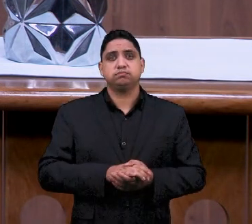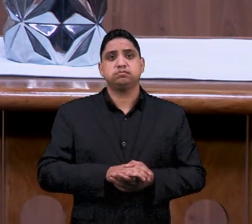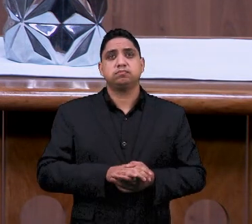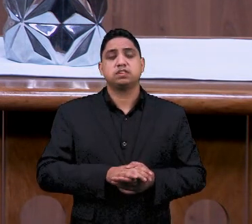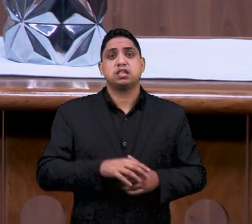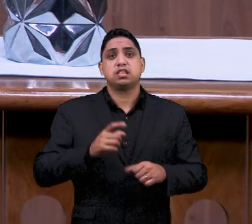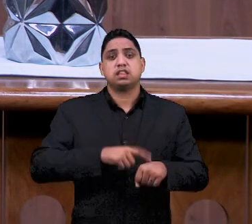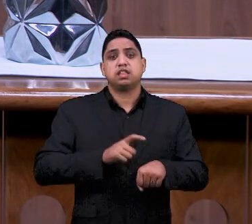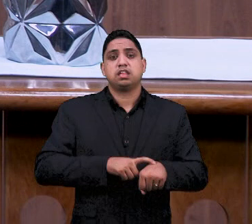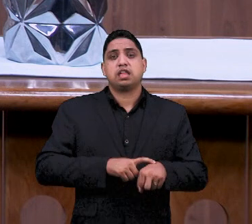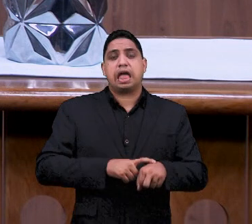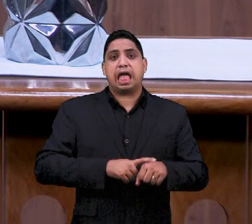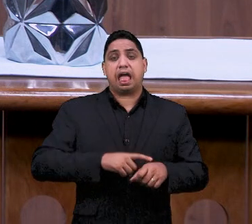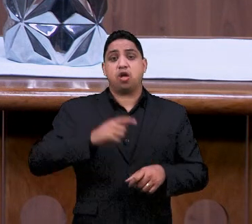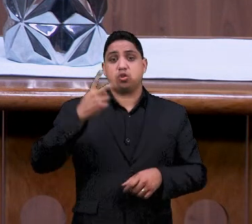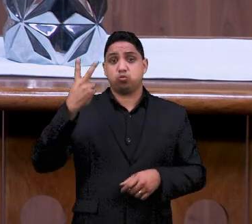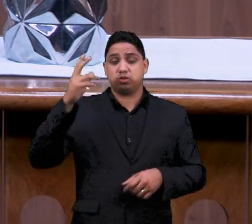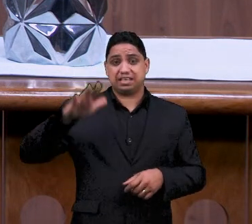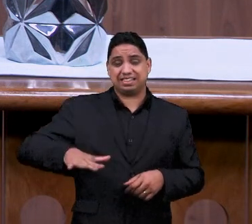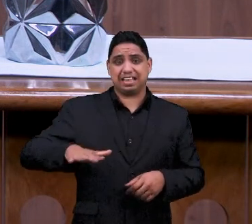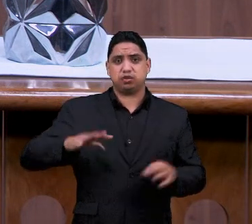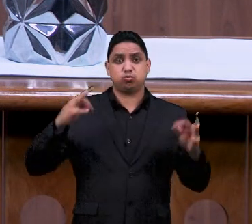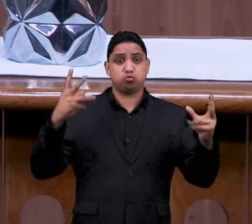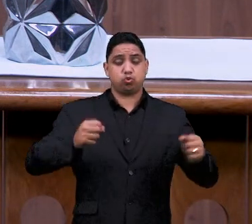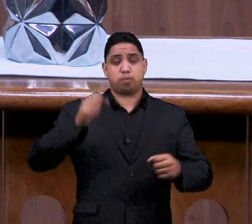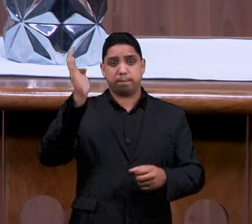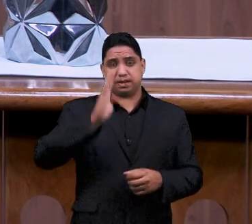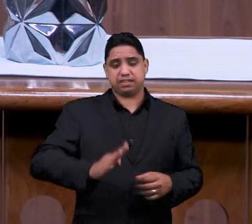à 14 heures pour tout le Brésil,